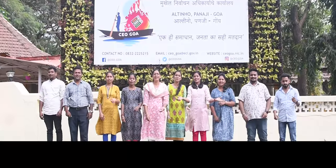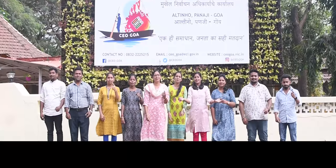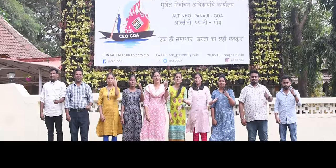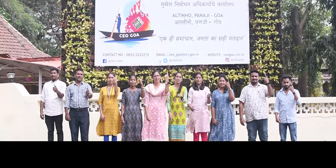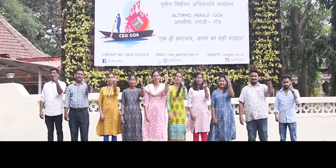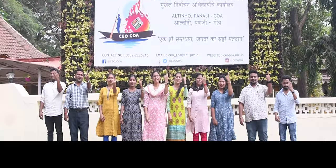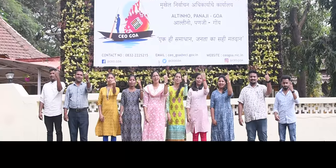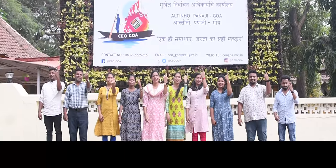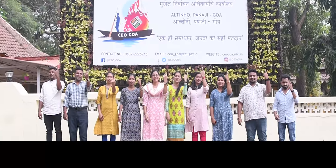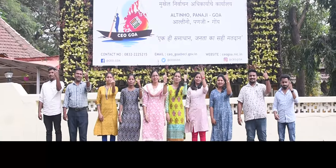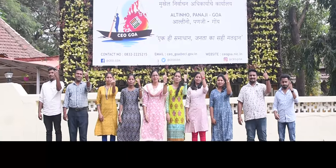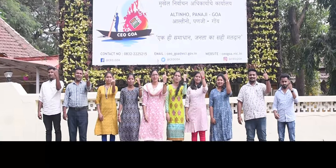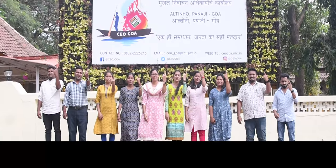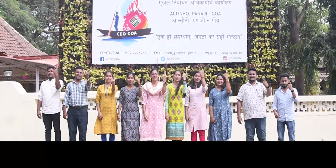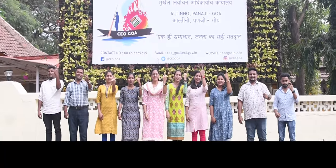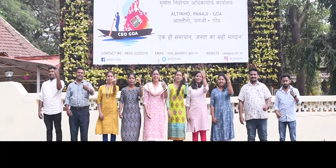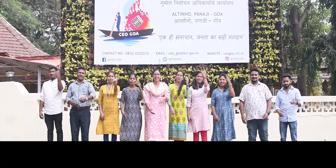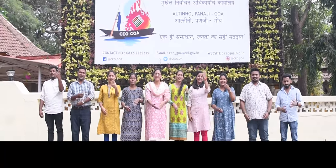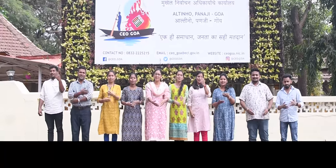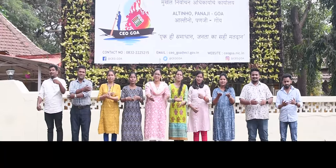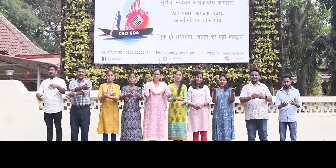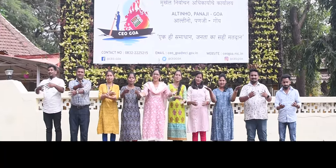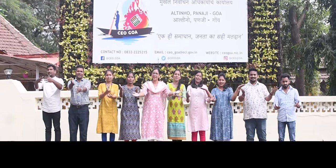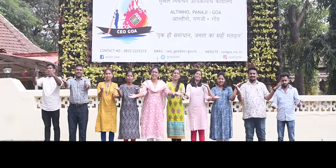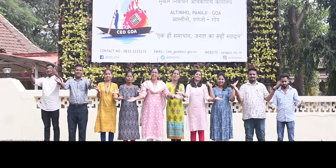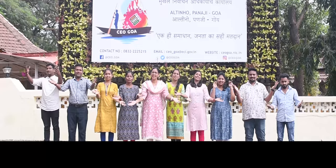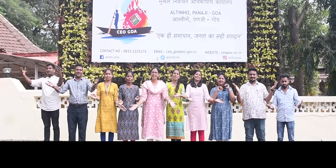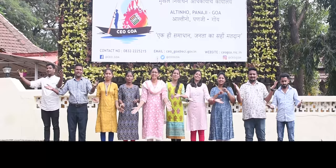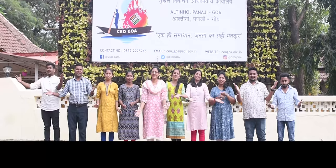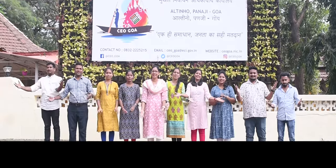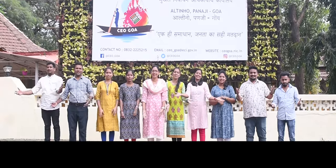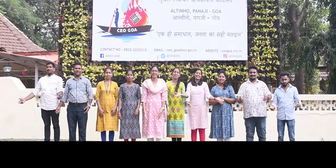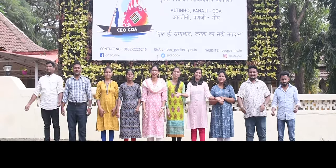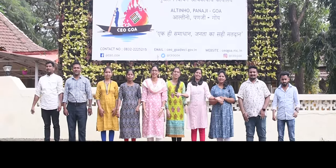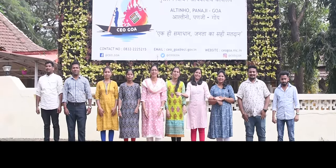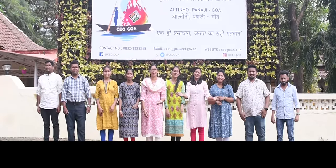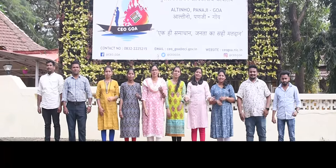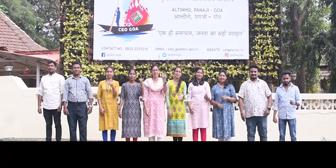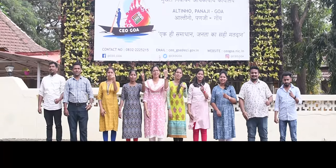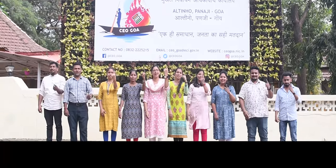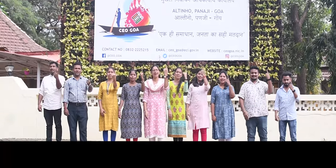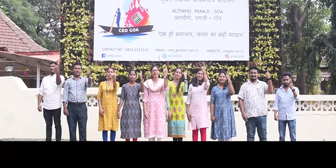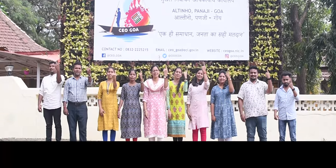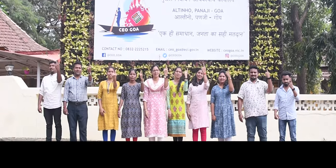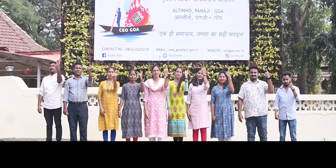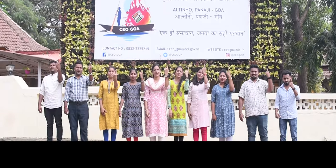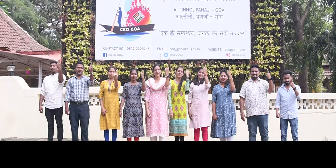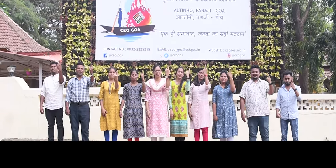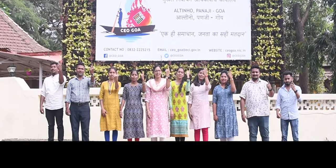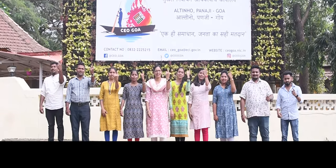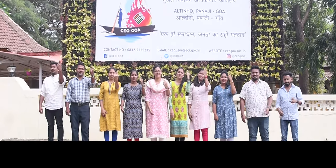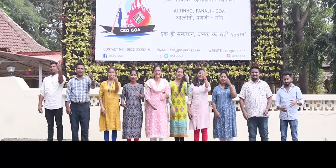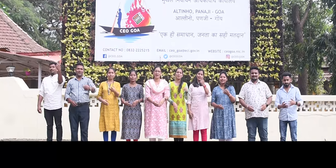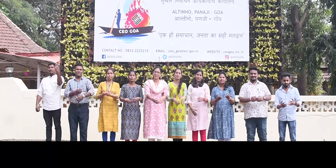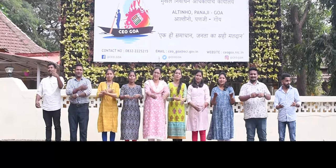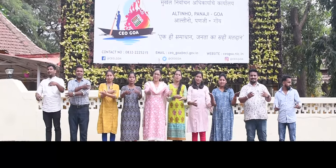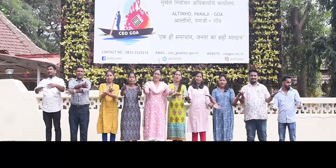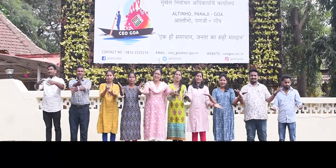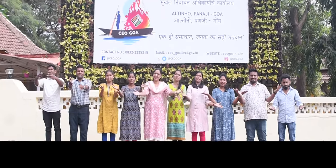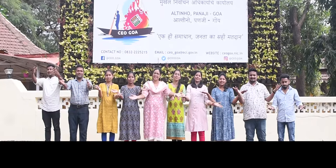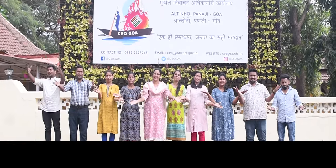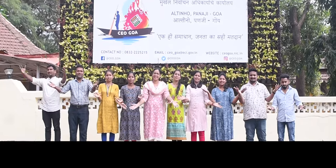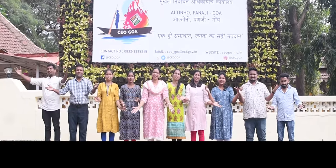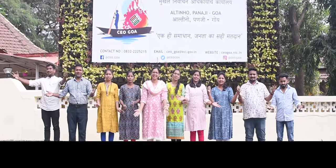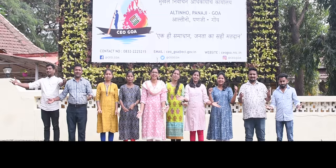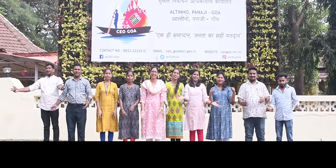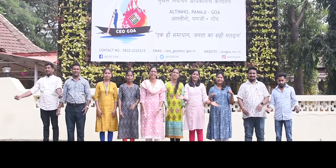खातीर मतदान करपाक वचले आम्ही भारत देशा खातीर मतदान करपाक वचले आम्ही